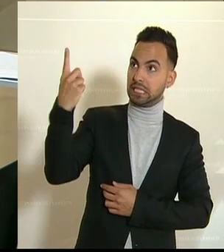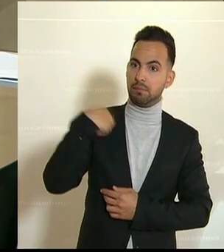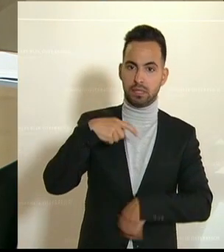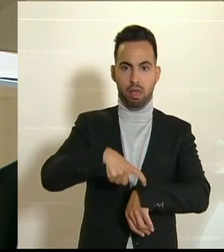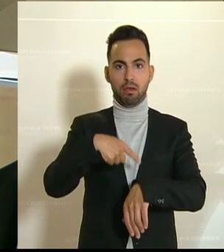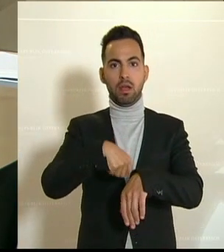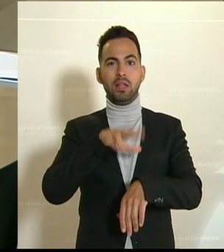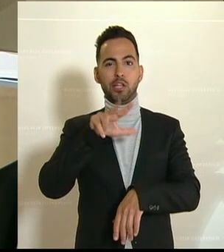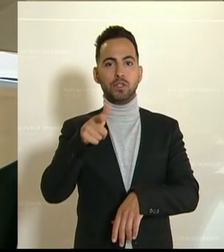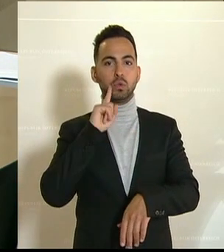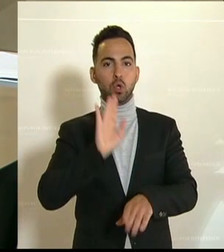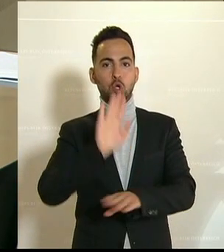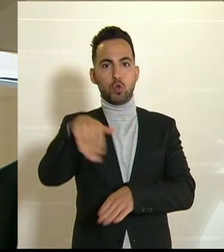hinaus.